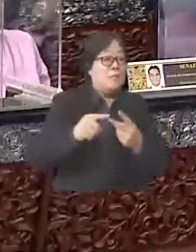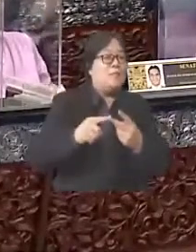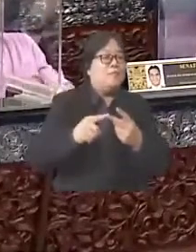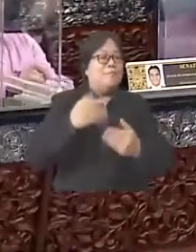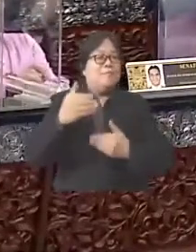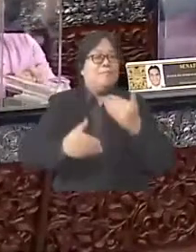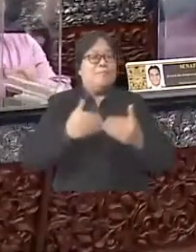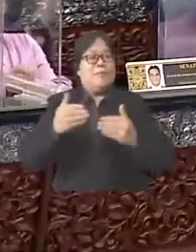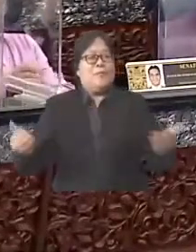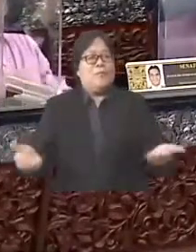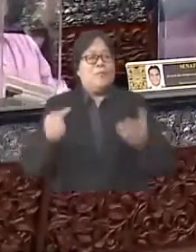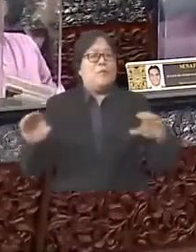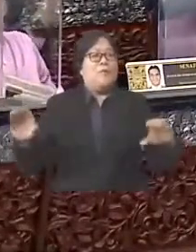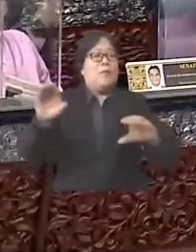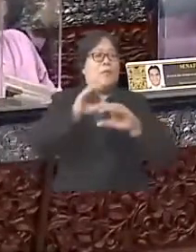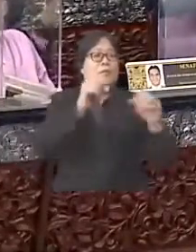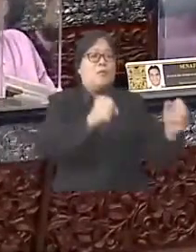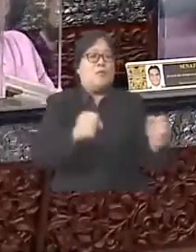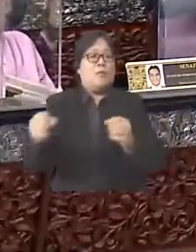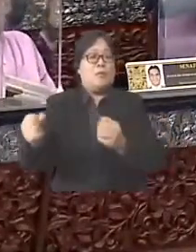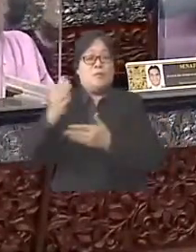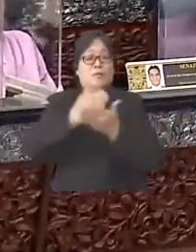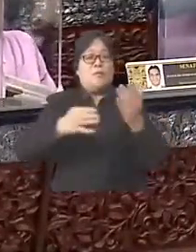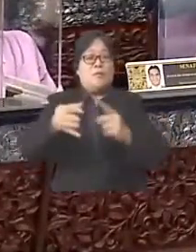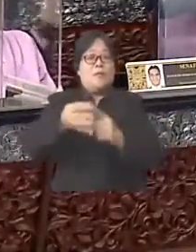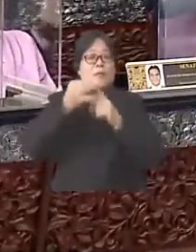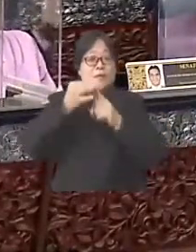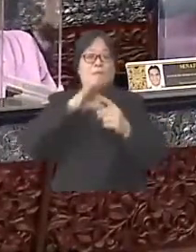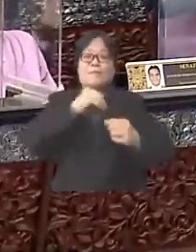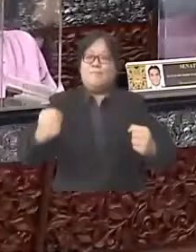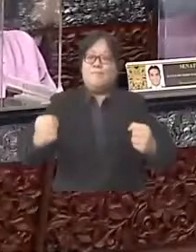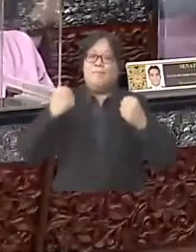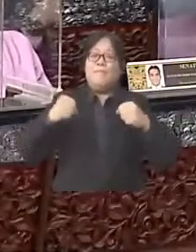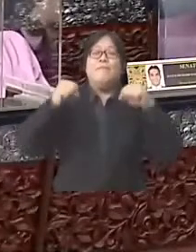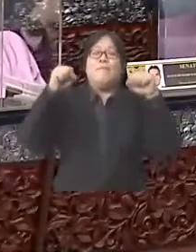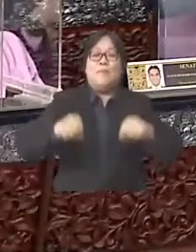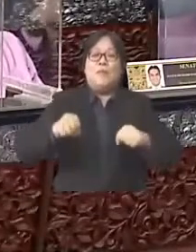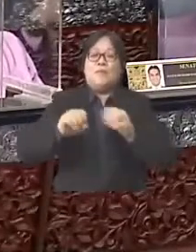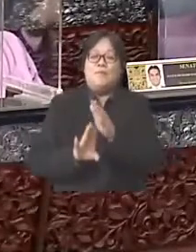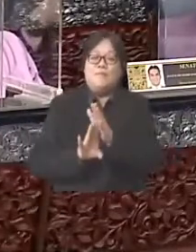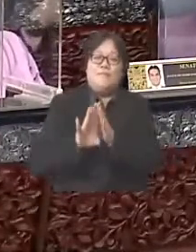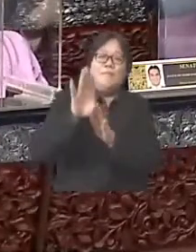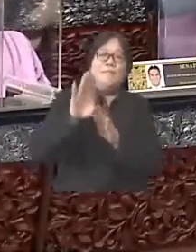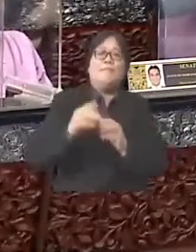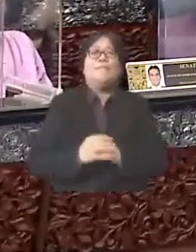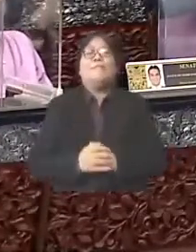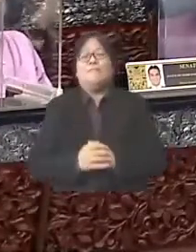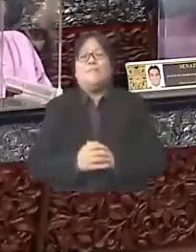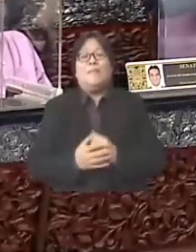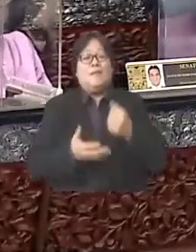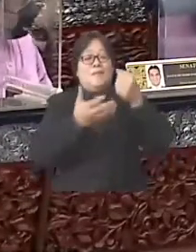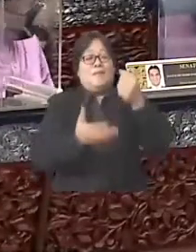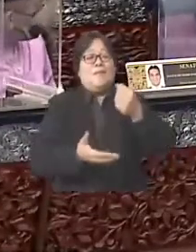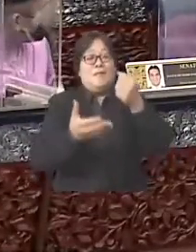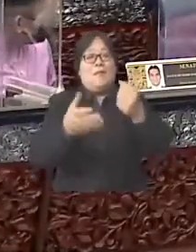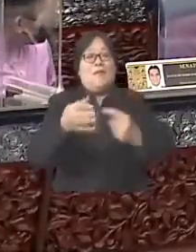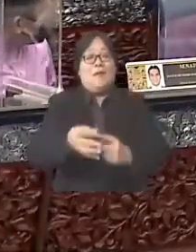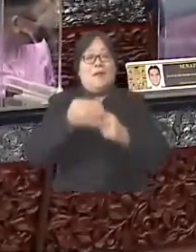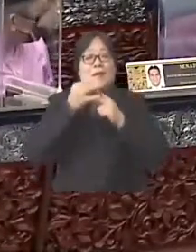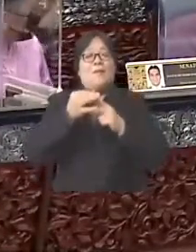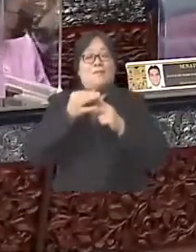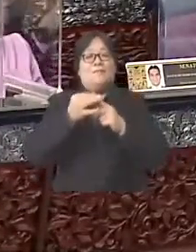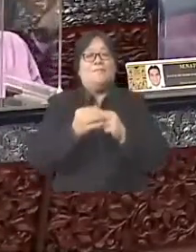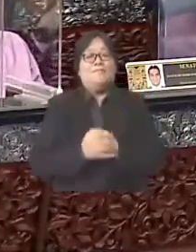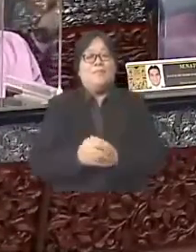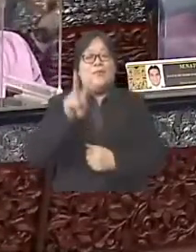untuk memacu pelaburan spesifik dalam sektor-sektor utama yang mengukuhkan pembuluh pertumbuhan karena khas laporan